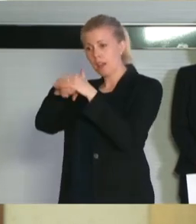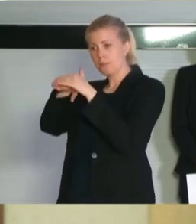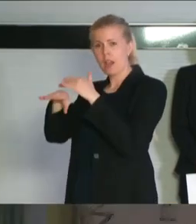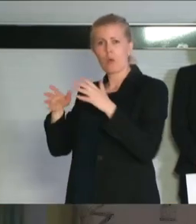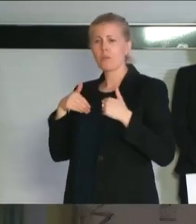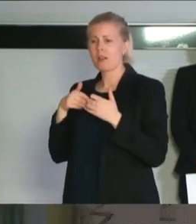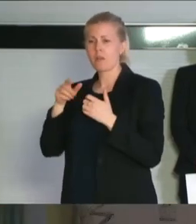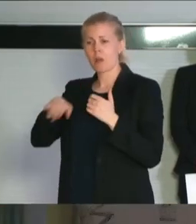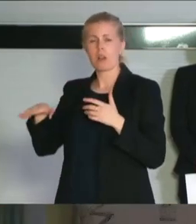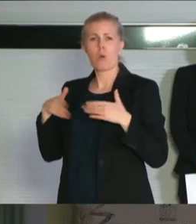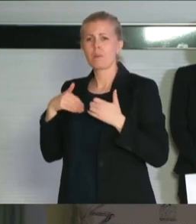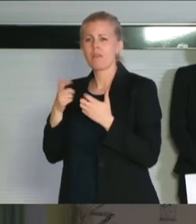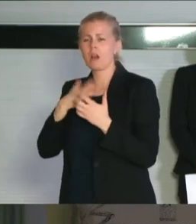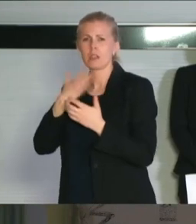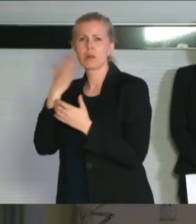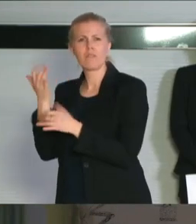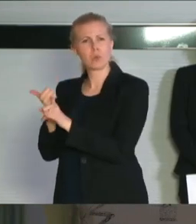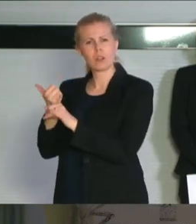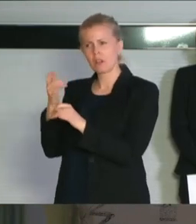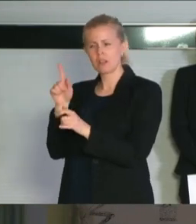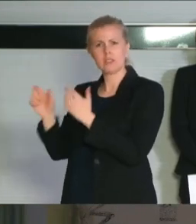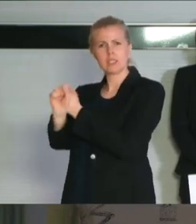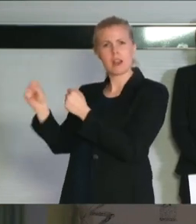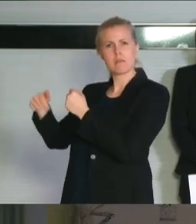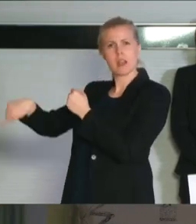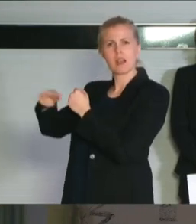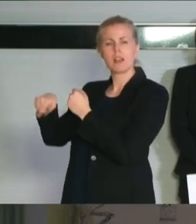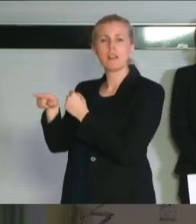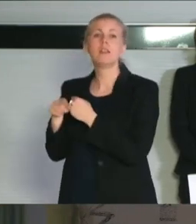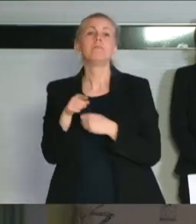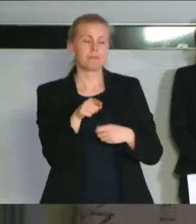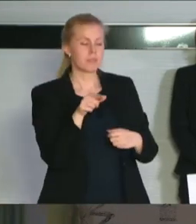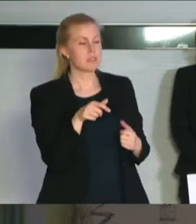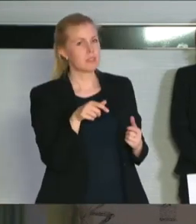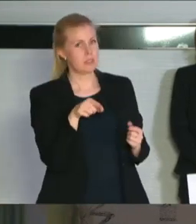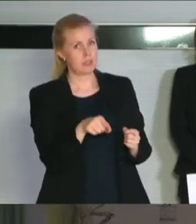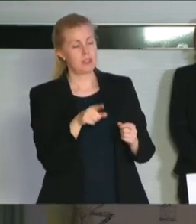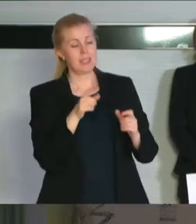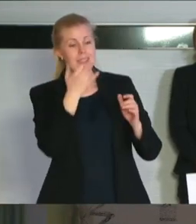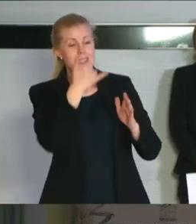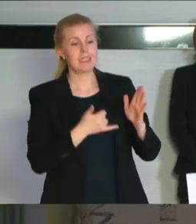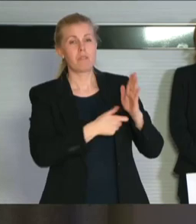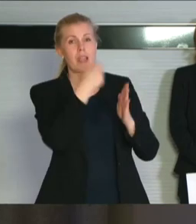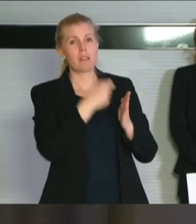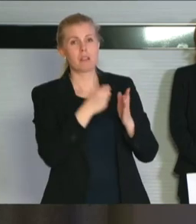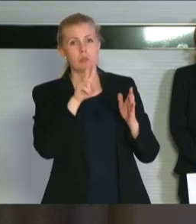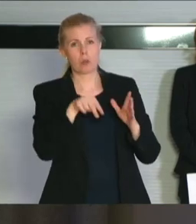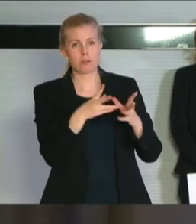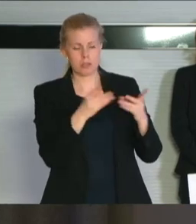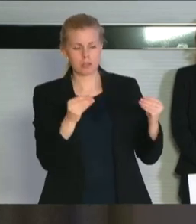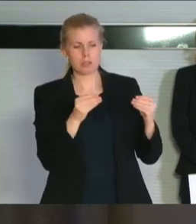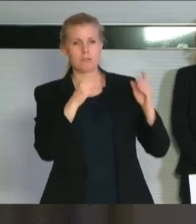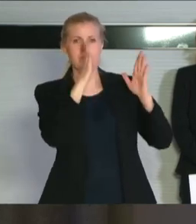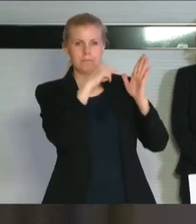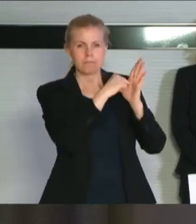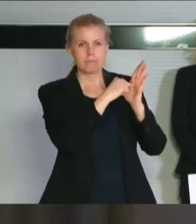hjemme? Dette er jo noe som jeg har en veldig stor oppmerksomhet på. For det første så ligger jo også i vedtaket fra 12. mars at kommunene